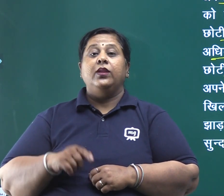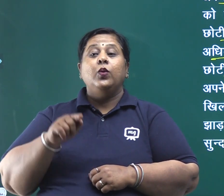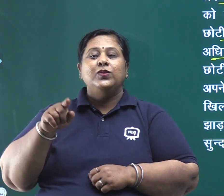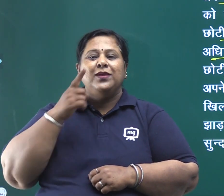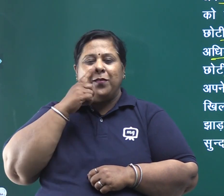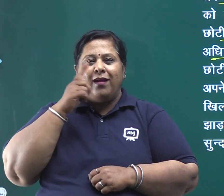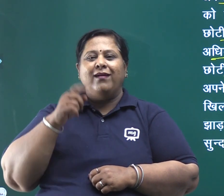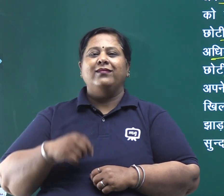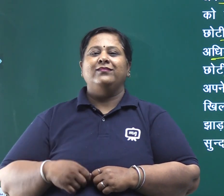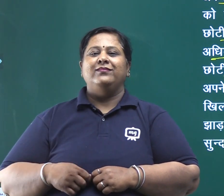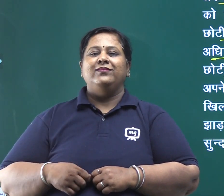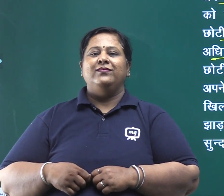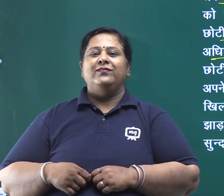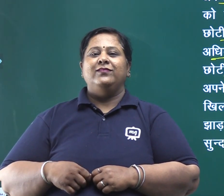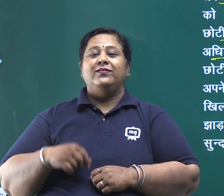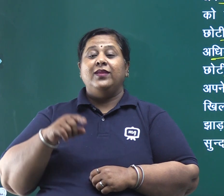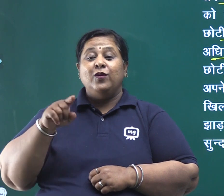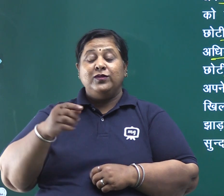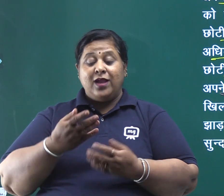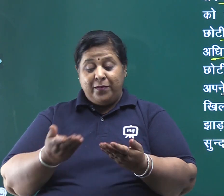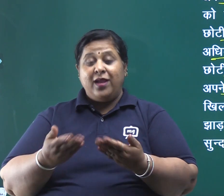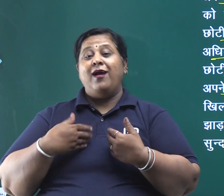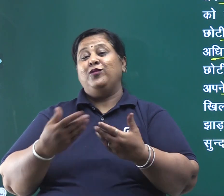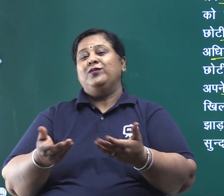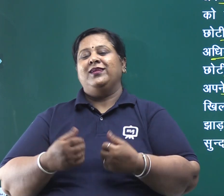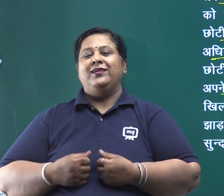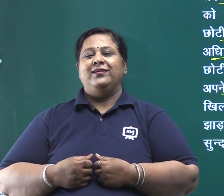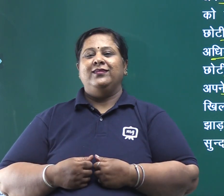उसकी माँ उसे अपने हाथों से